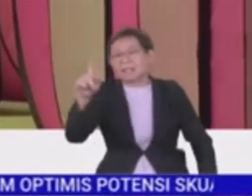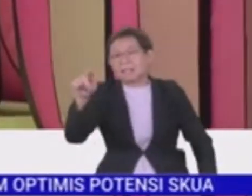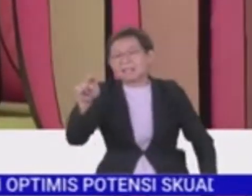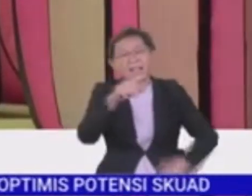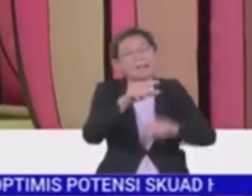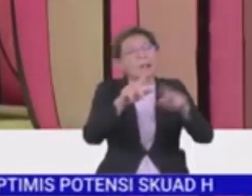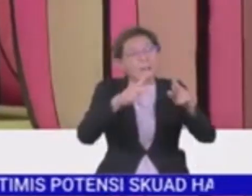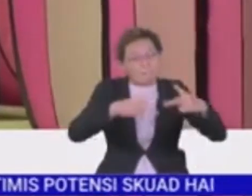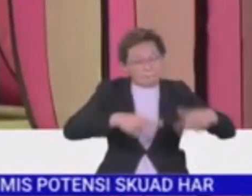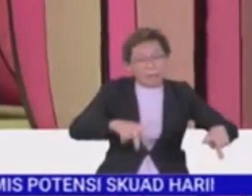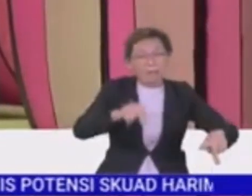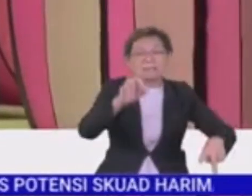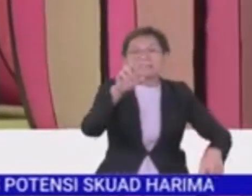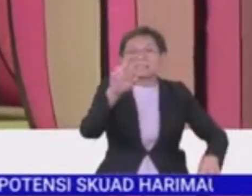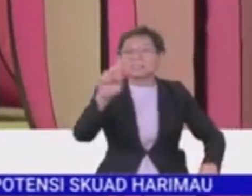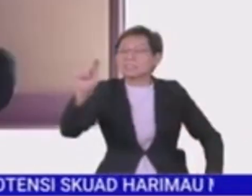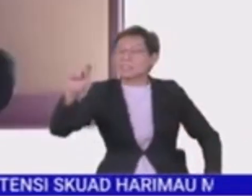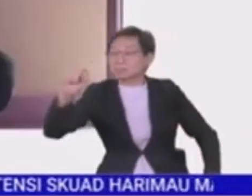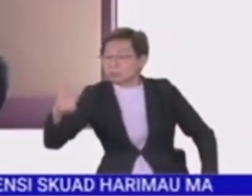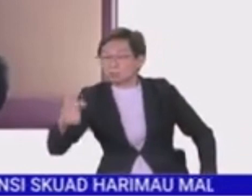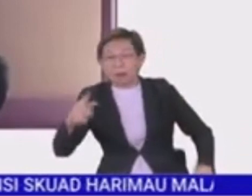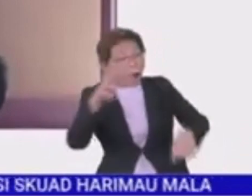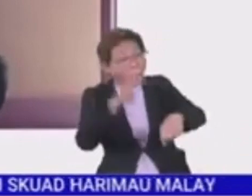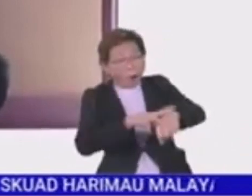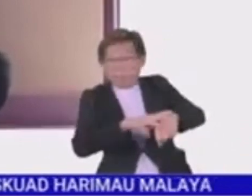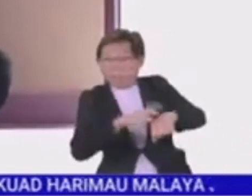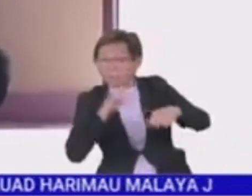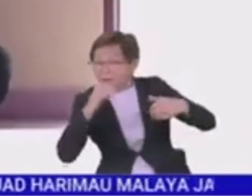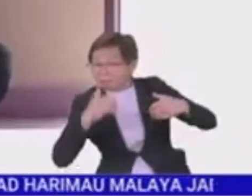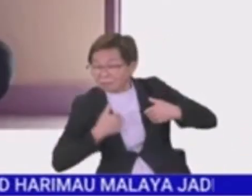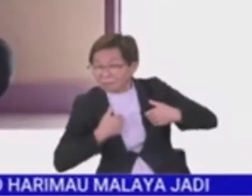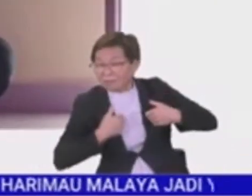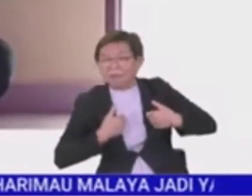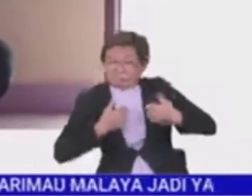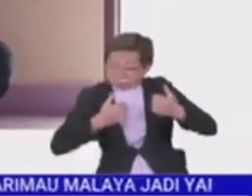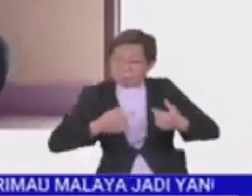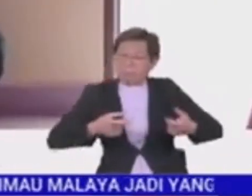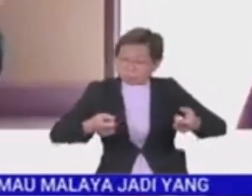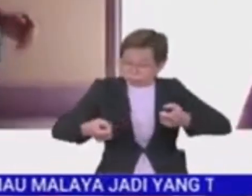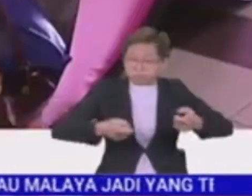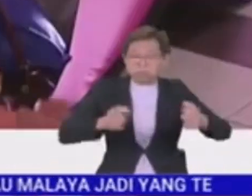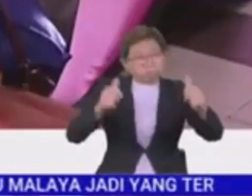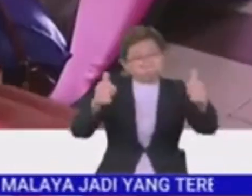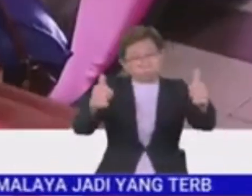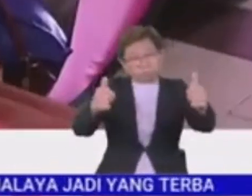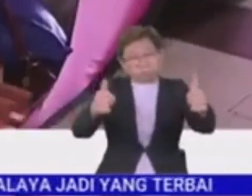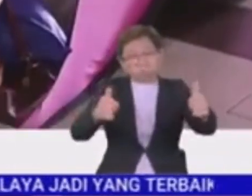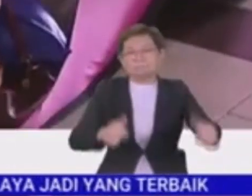Tanjung. Tiada amaran ribut petir dikeluarkan dan keadaan ketika ini masih terkawal.